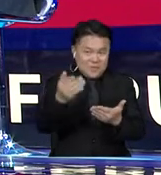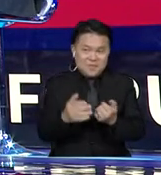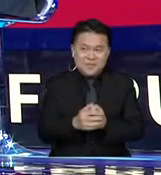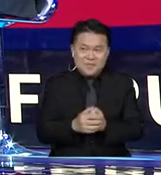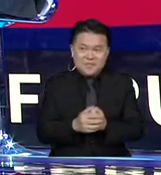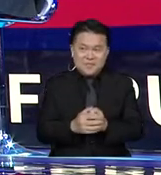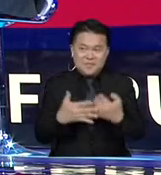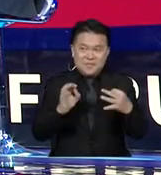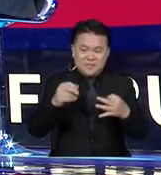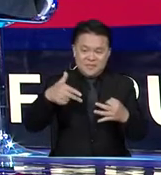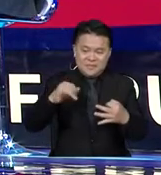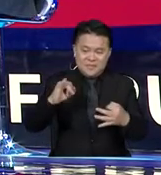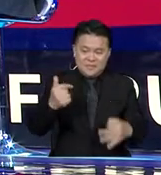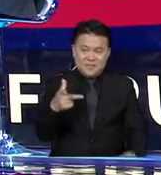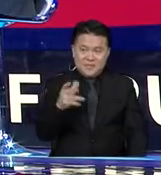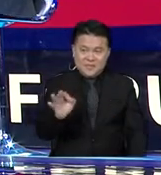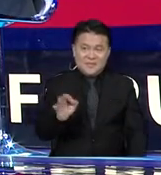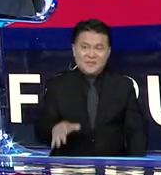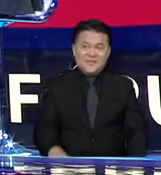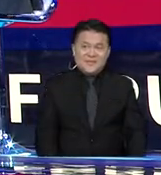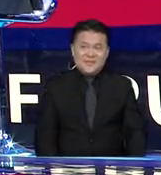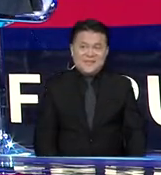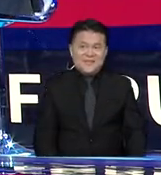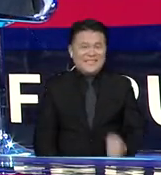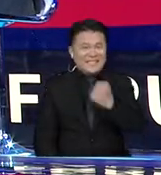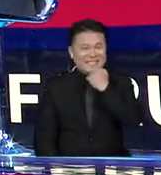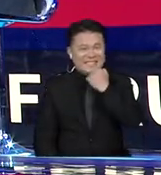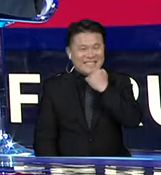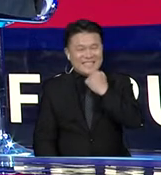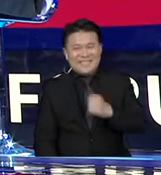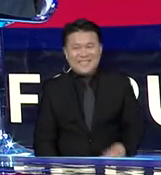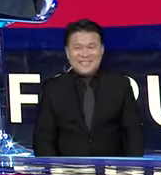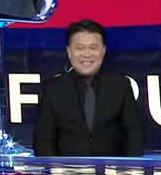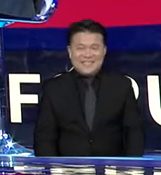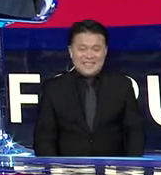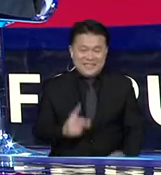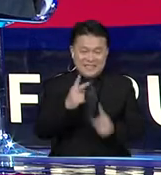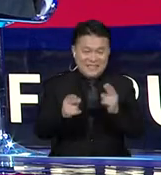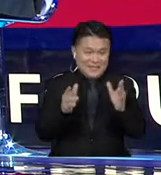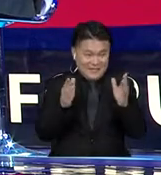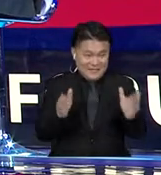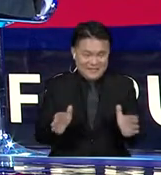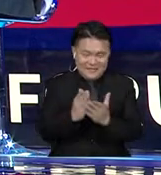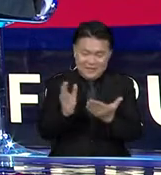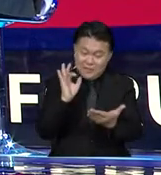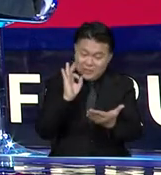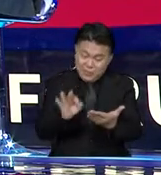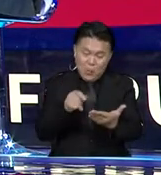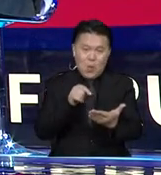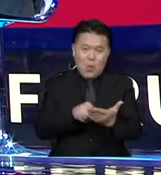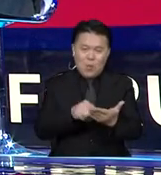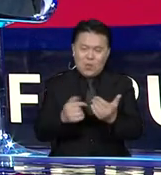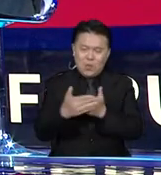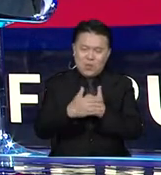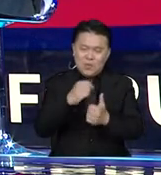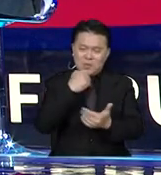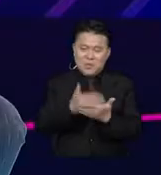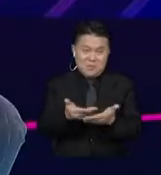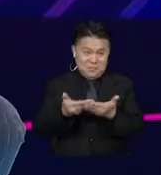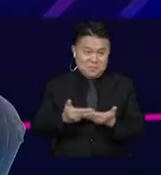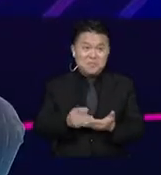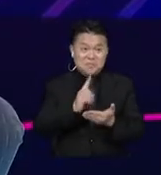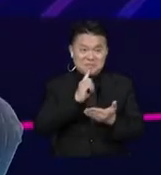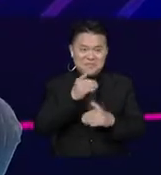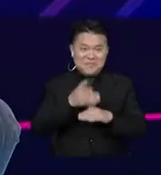하겠습니다. 김진형 씨의 질문인데요. 이 편집을 하면서 책에서 굉장히 많은 위로와 감동을 받았다고